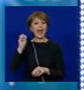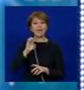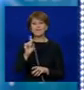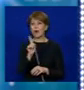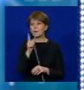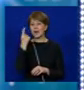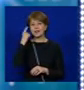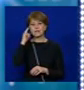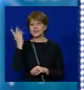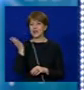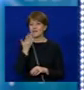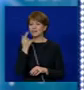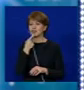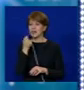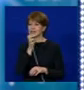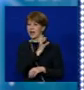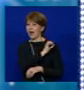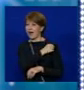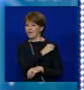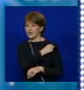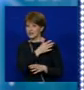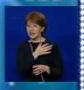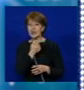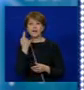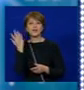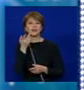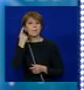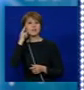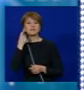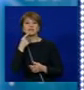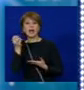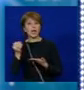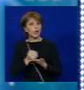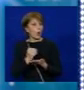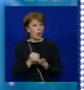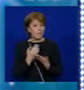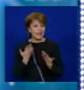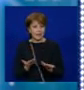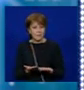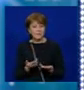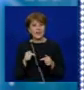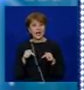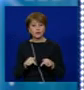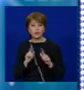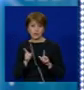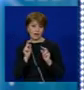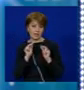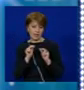за реализация на постпандемичния период в икономиките. Но тук трябва да кажа още две